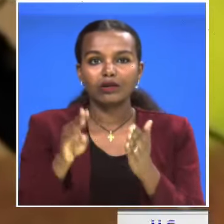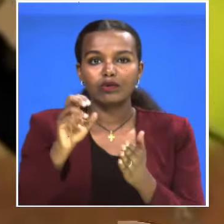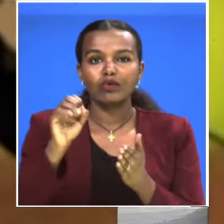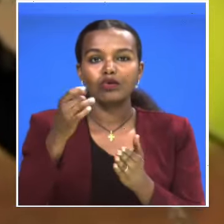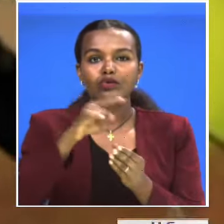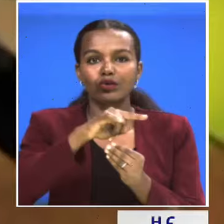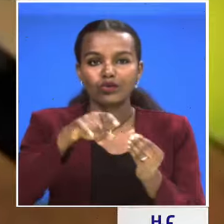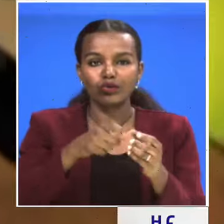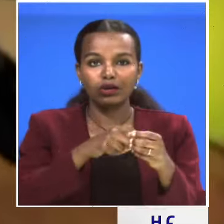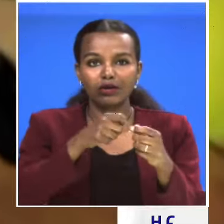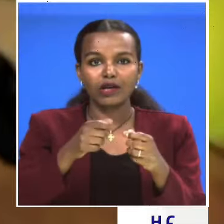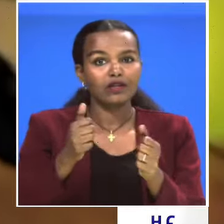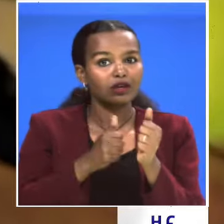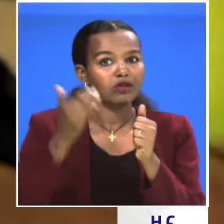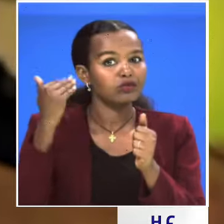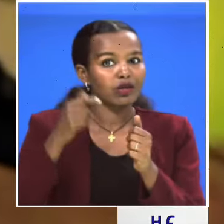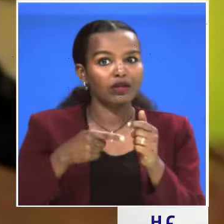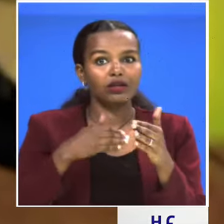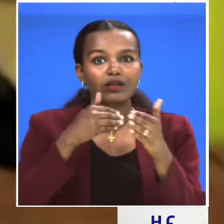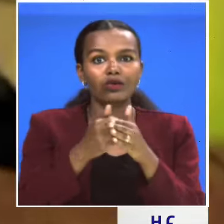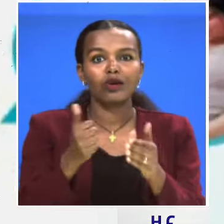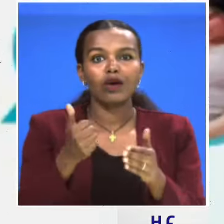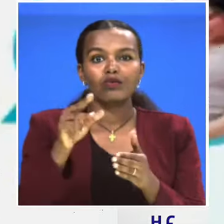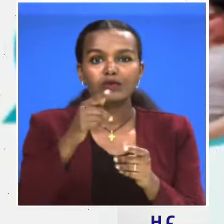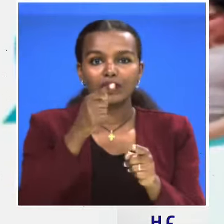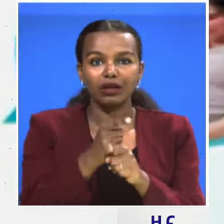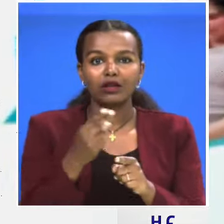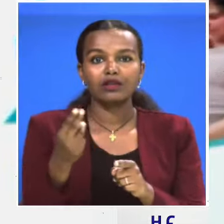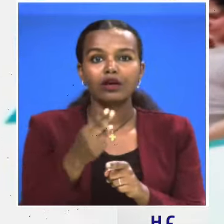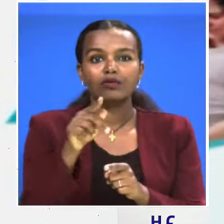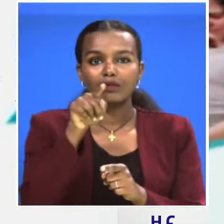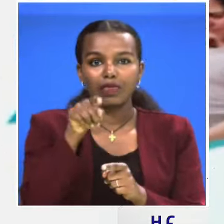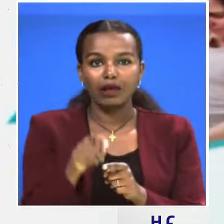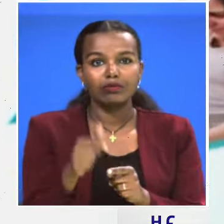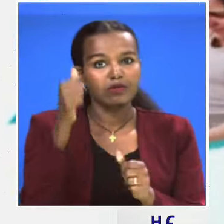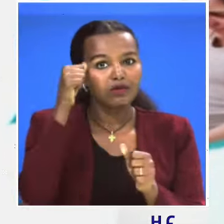ወሎ ዞን ወረዳዎች ቀደም ብሎ የደረሳቸውን አጎበር በአግባቡ ሊጠቀሙ እንደሚገባም አሳስበዋል።